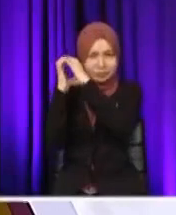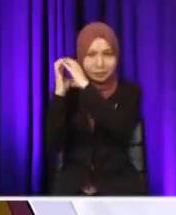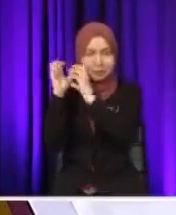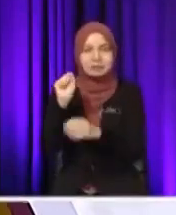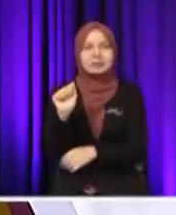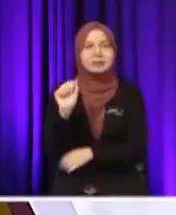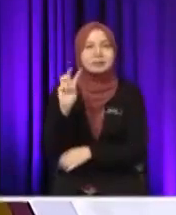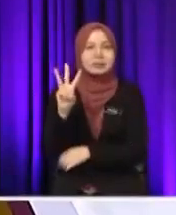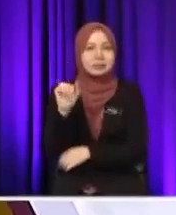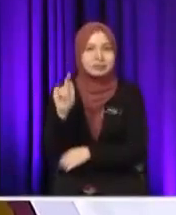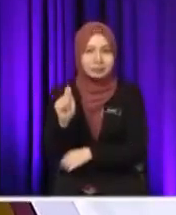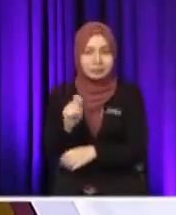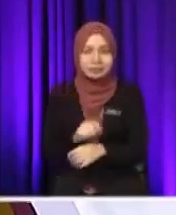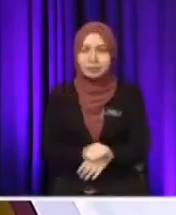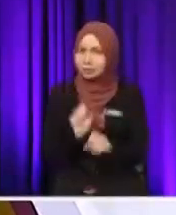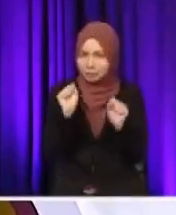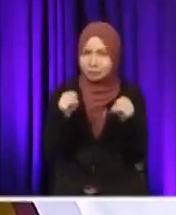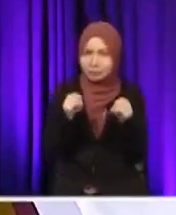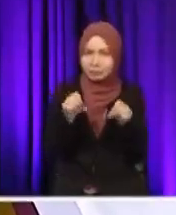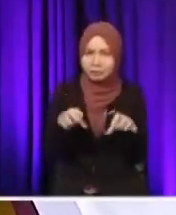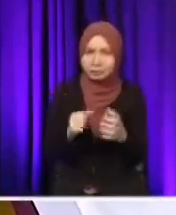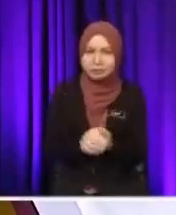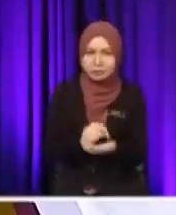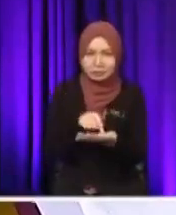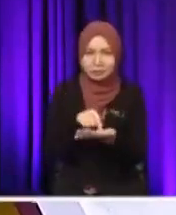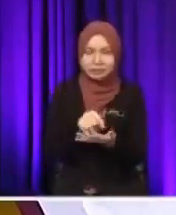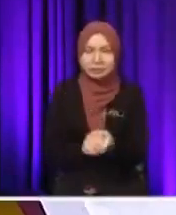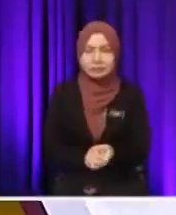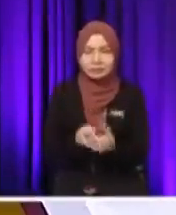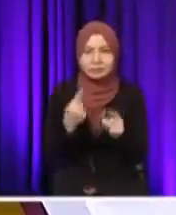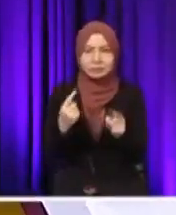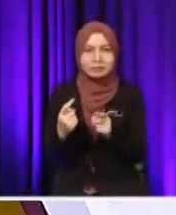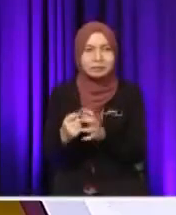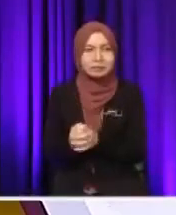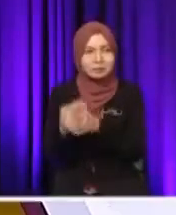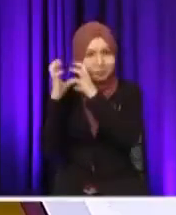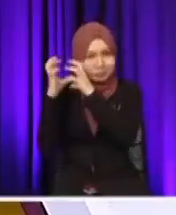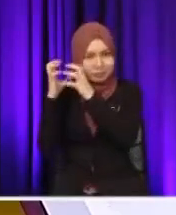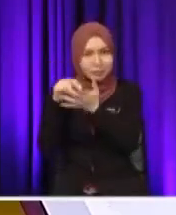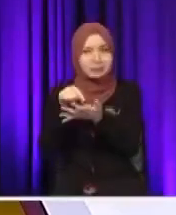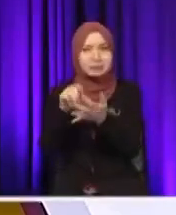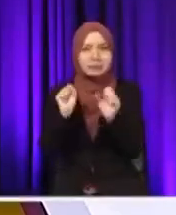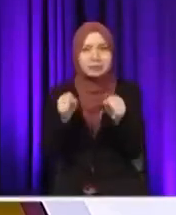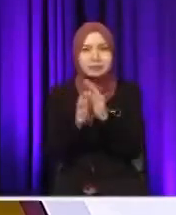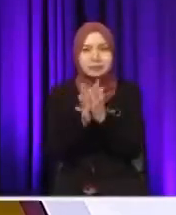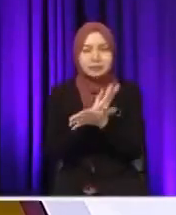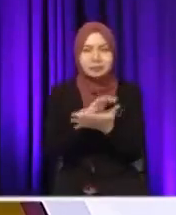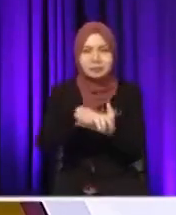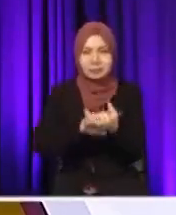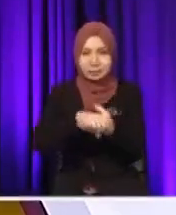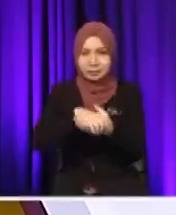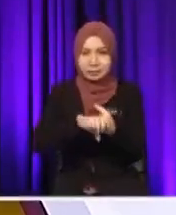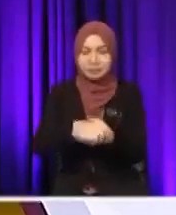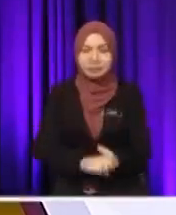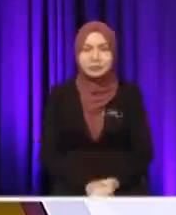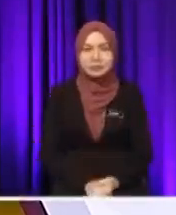sawit. Boleh ke, cikgu? Ya, daripada buah, kita dapatkan minyak. Weh, cantiknya hasilnya cikgu. Hasilnya adalah sabun lah.